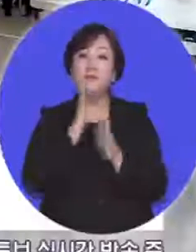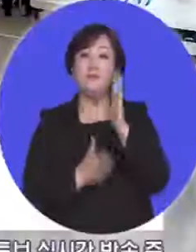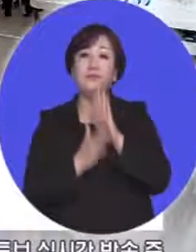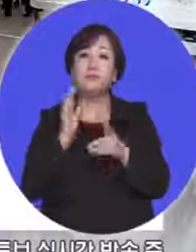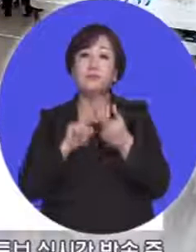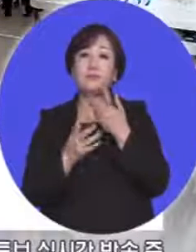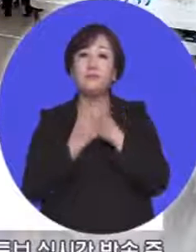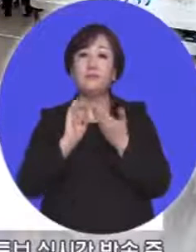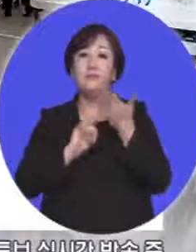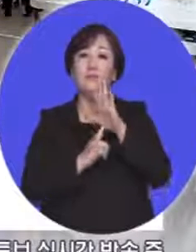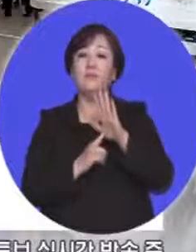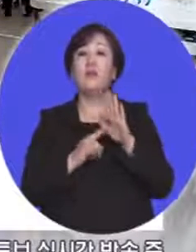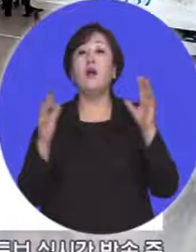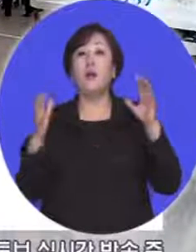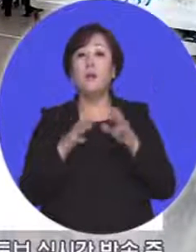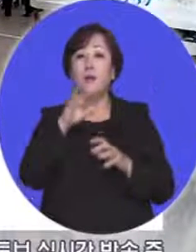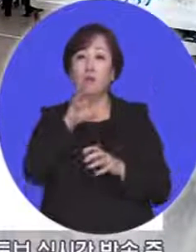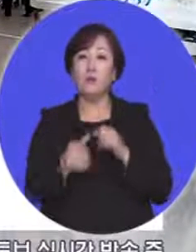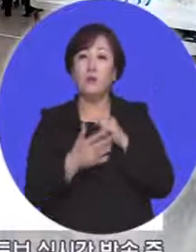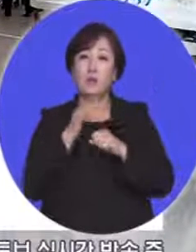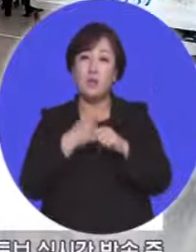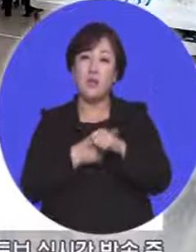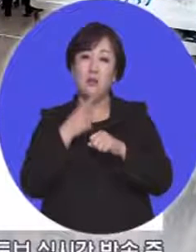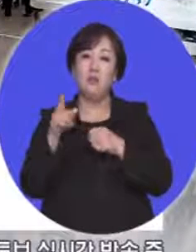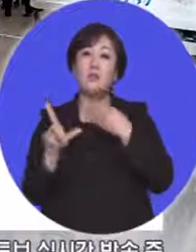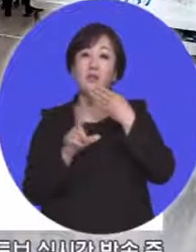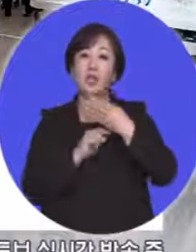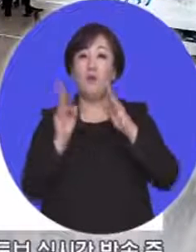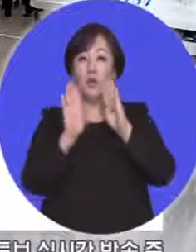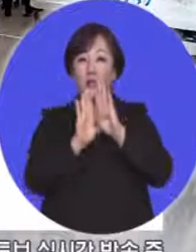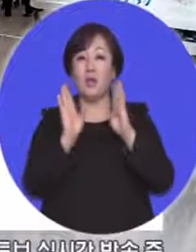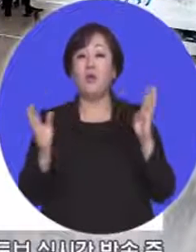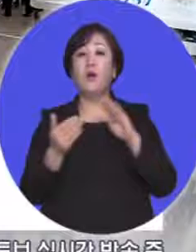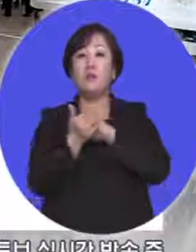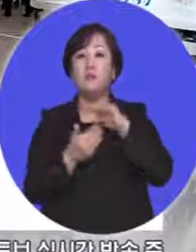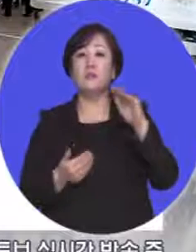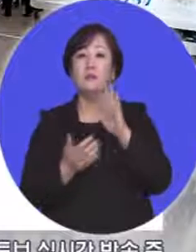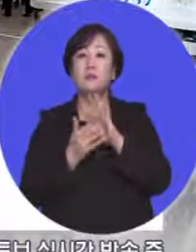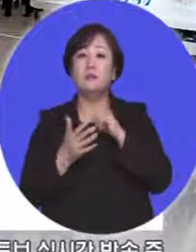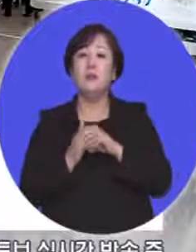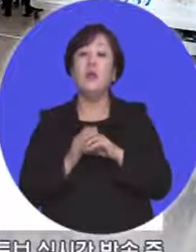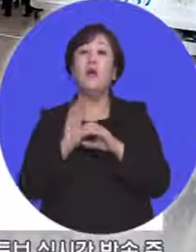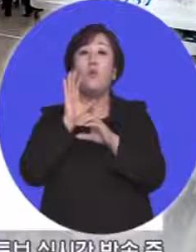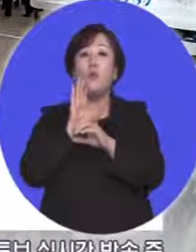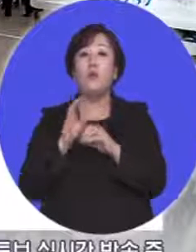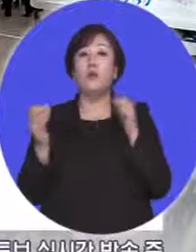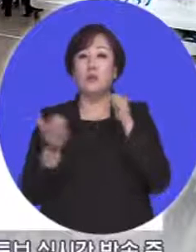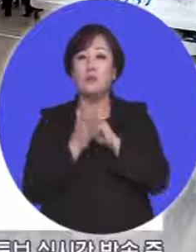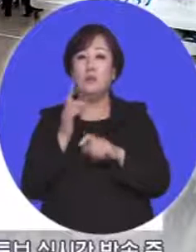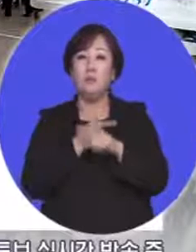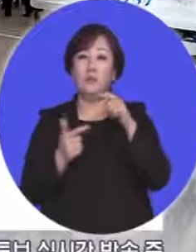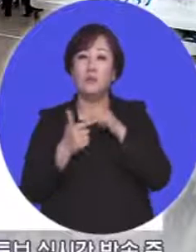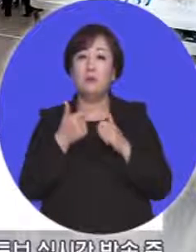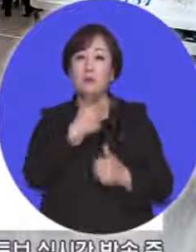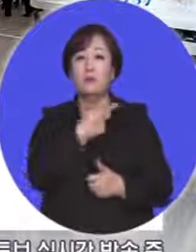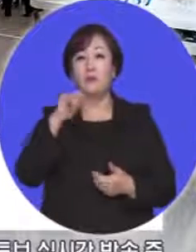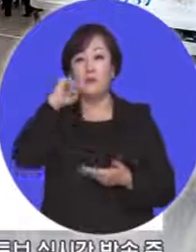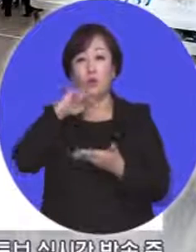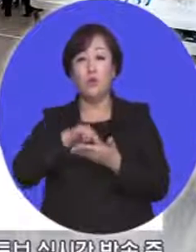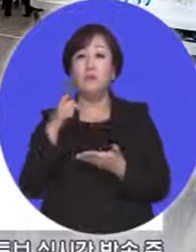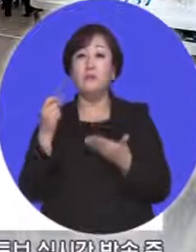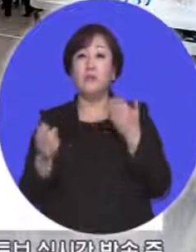울산 전시 컨벤션 센터가 내년 4월 개관을 앞두고 코로나19라는 예상치 못한 암초를